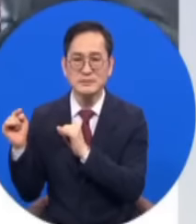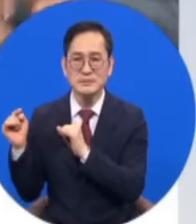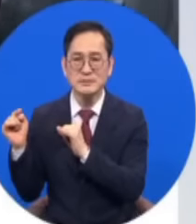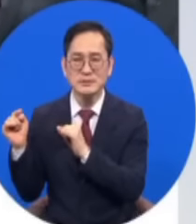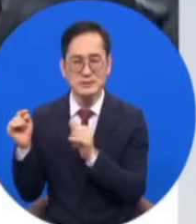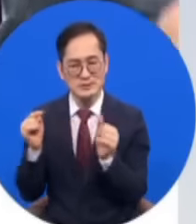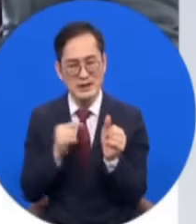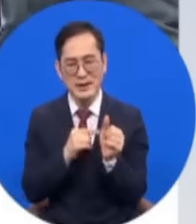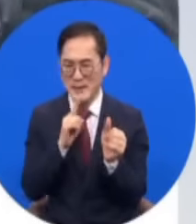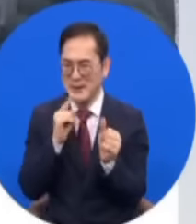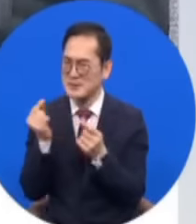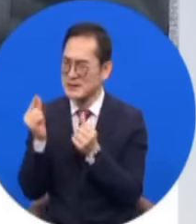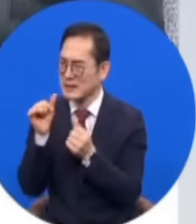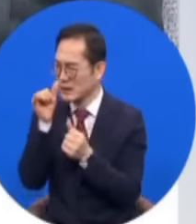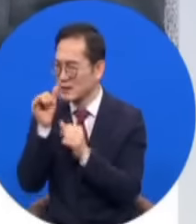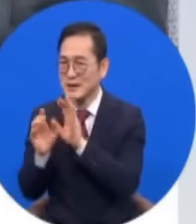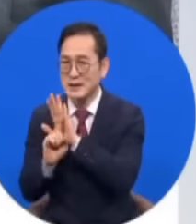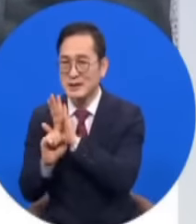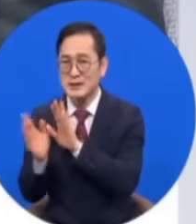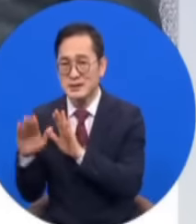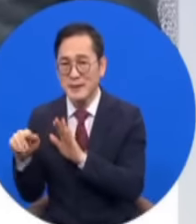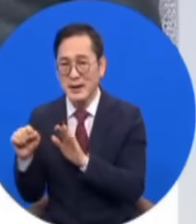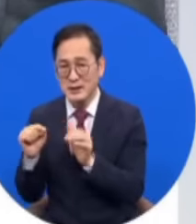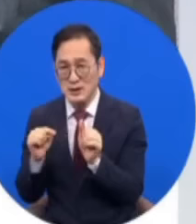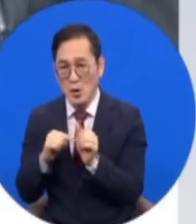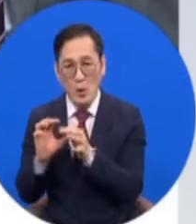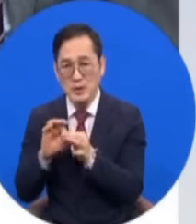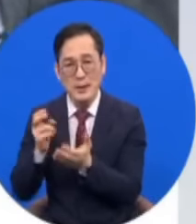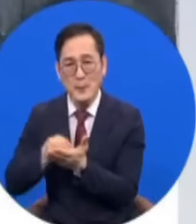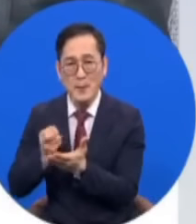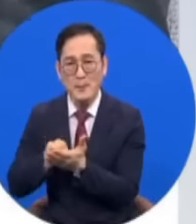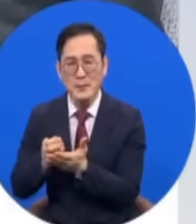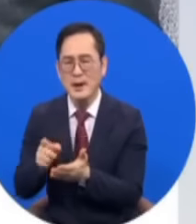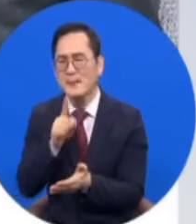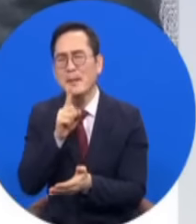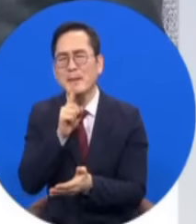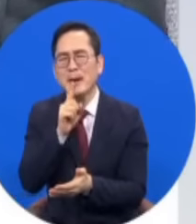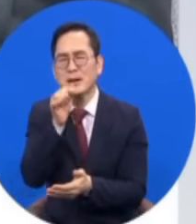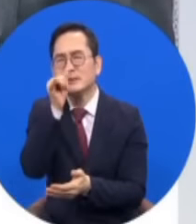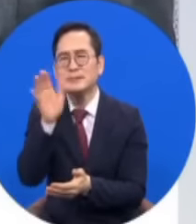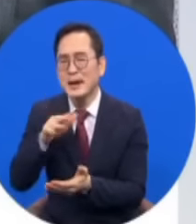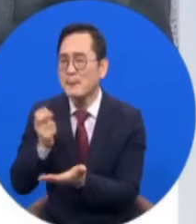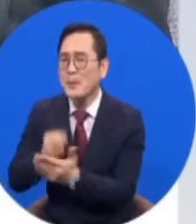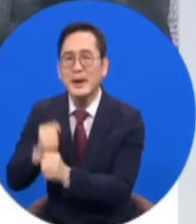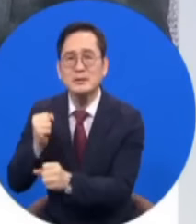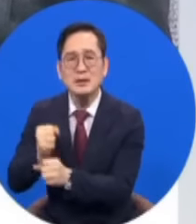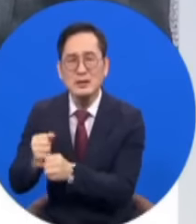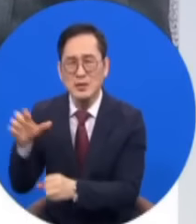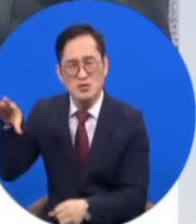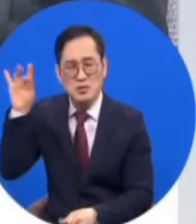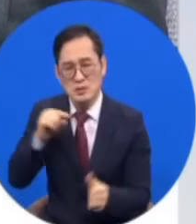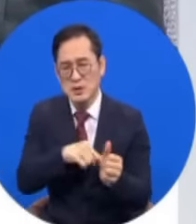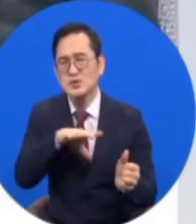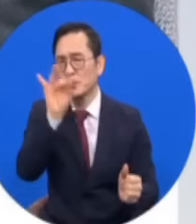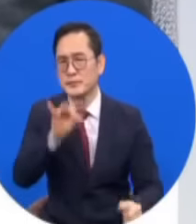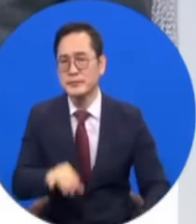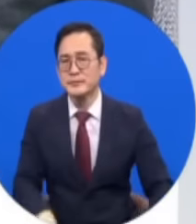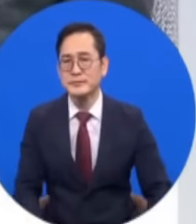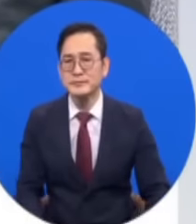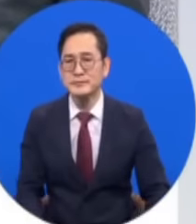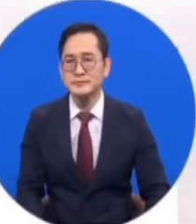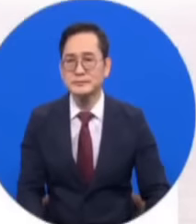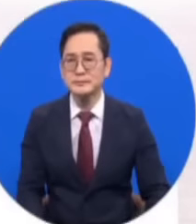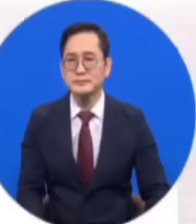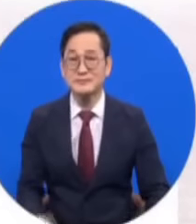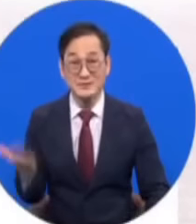예. 그것을 포커싱하는 법안을 만든다라고 하는 것은 적절하지 않고 더군다나 제가 베트남 정부하고 여러